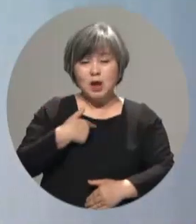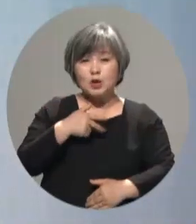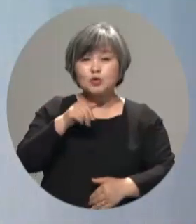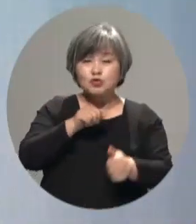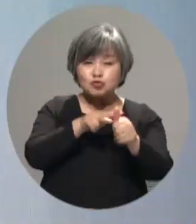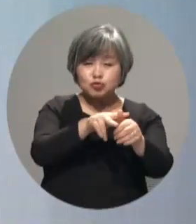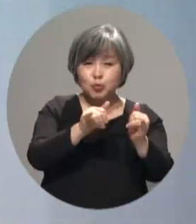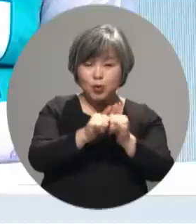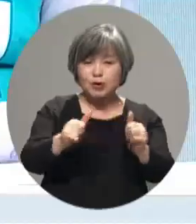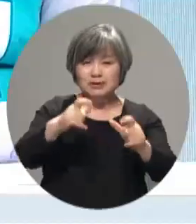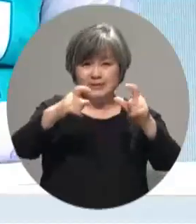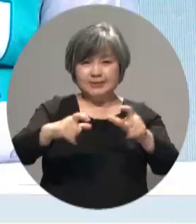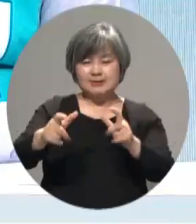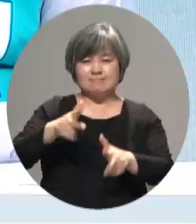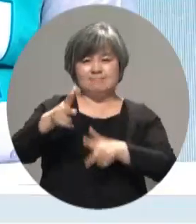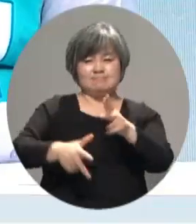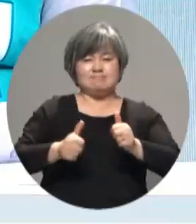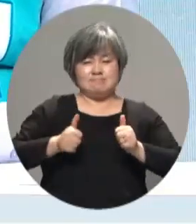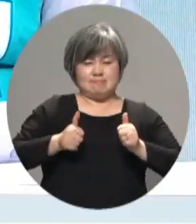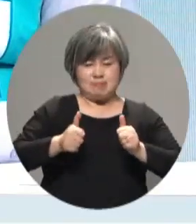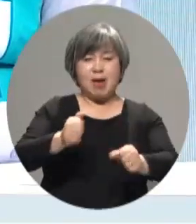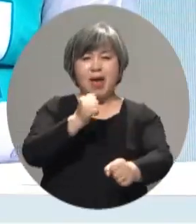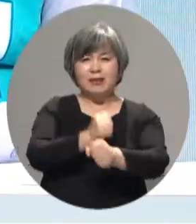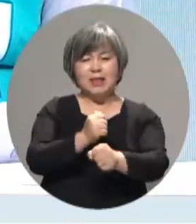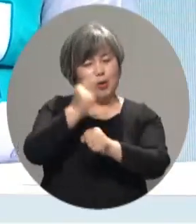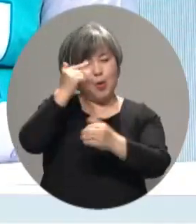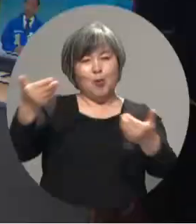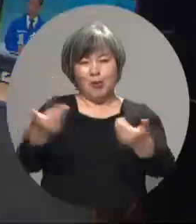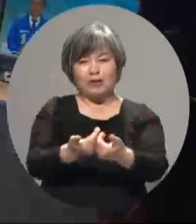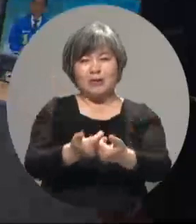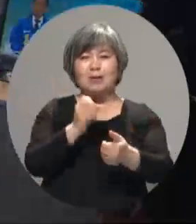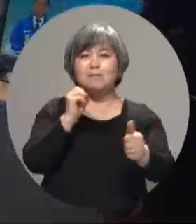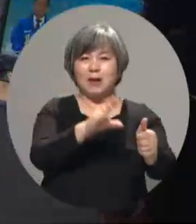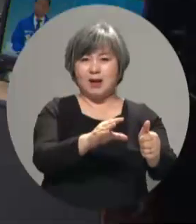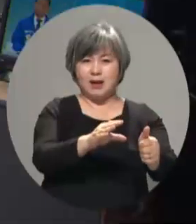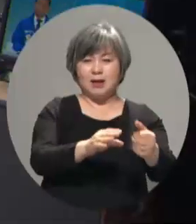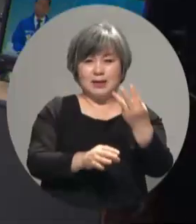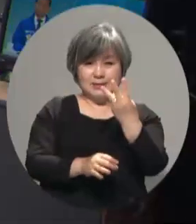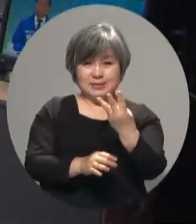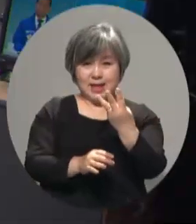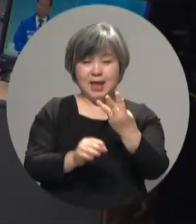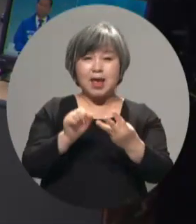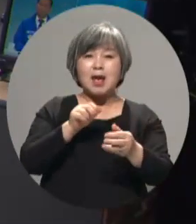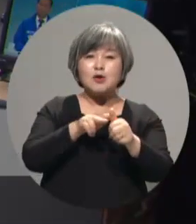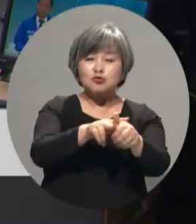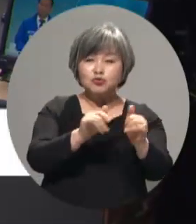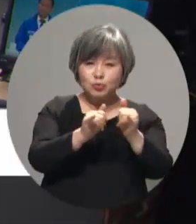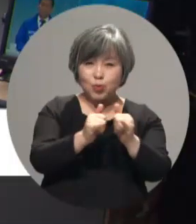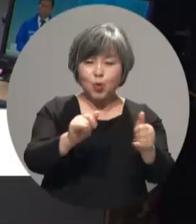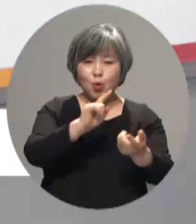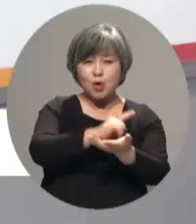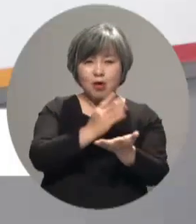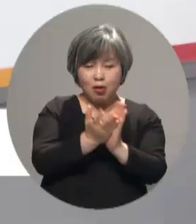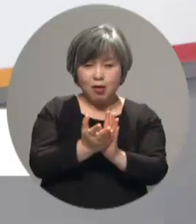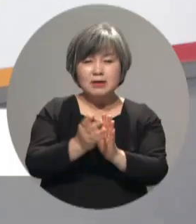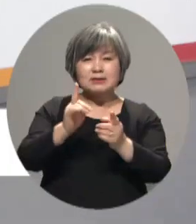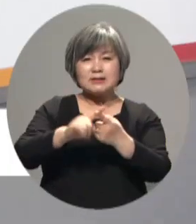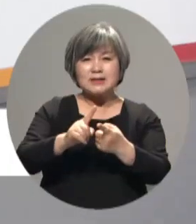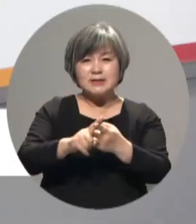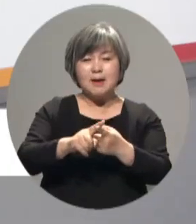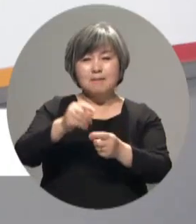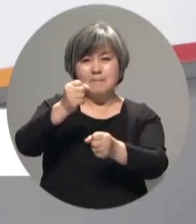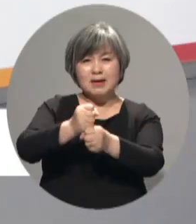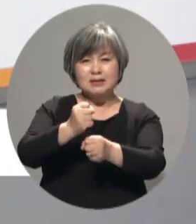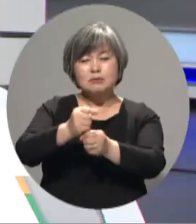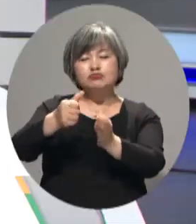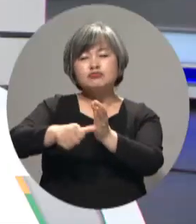지역 내에서 사업을 열심히 했다는 의미라고 반박했습니다. 새 후보는 고원지대 특유의 청정 환경 속에서